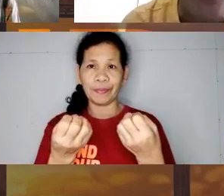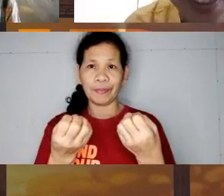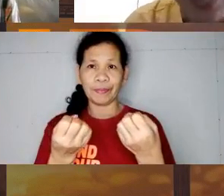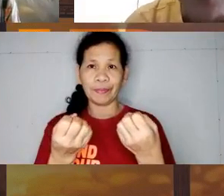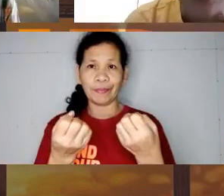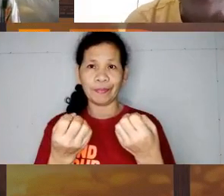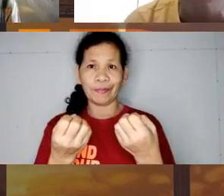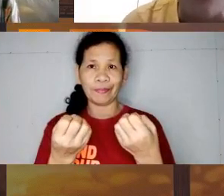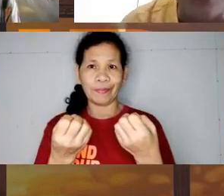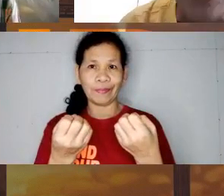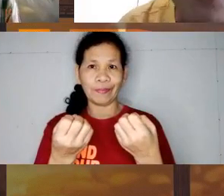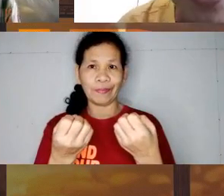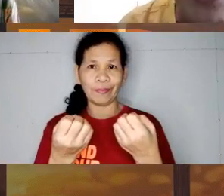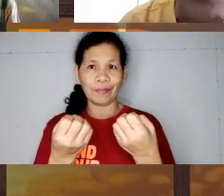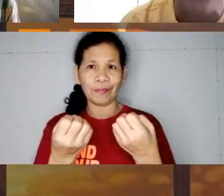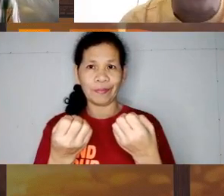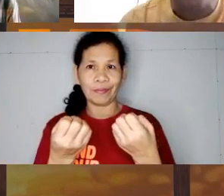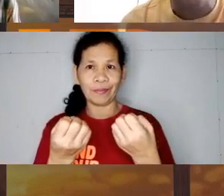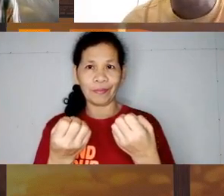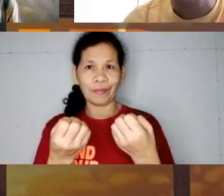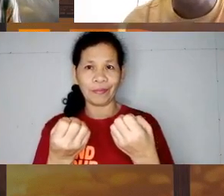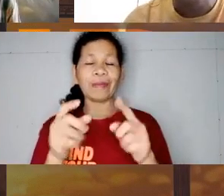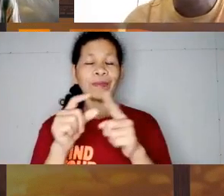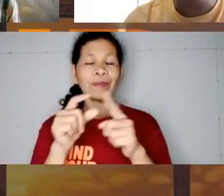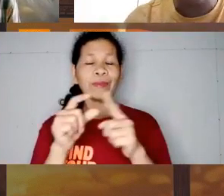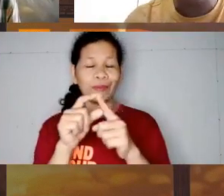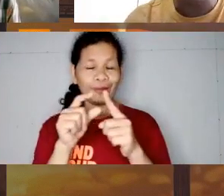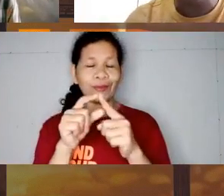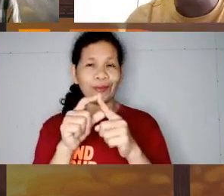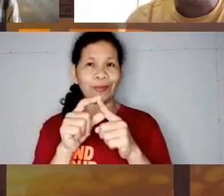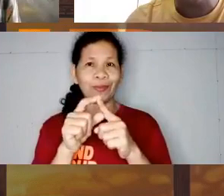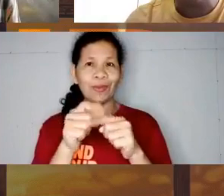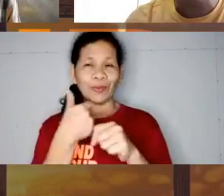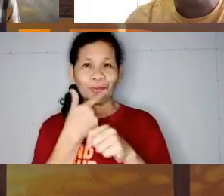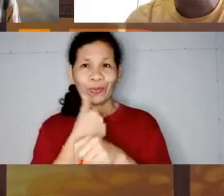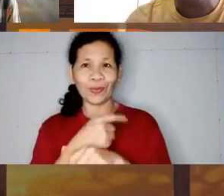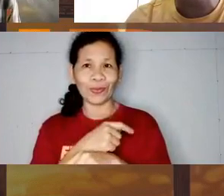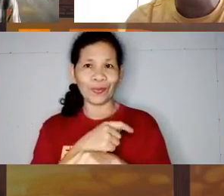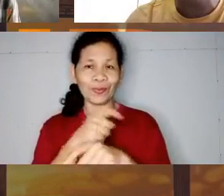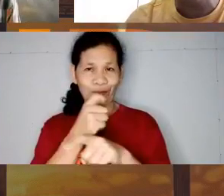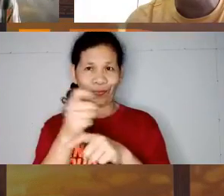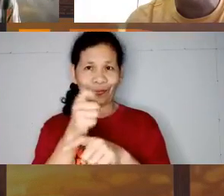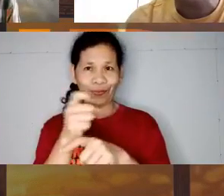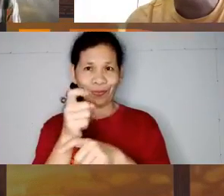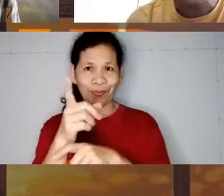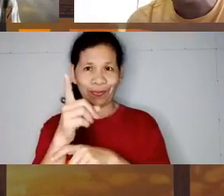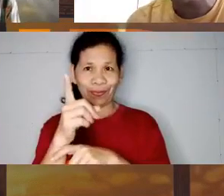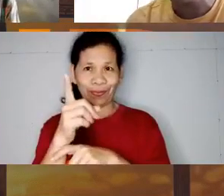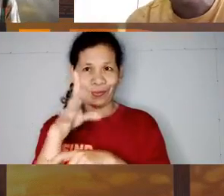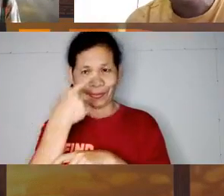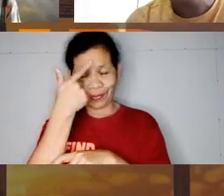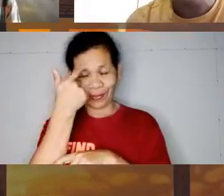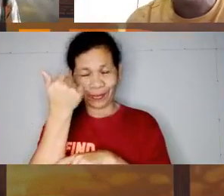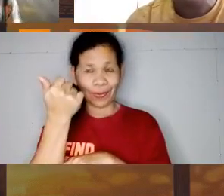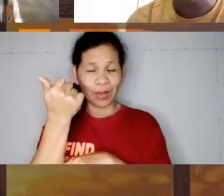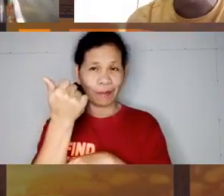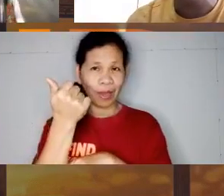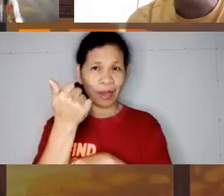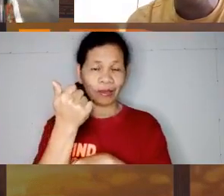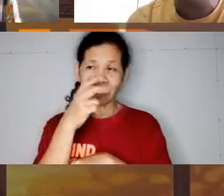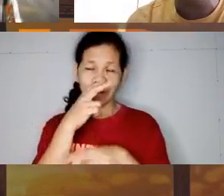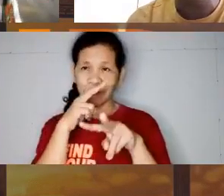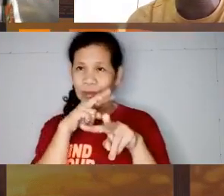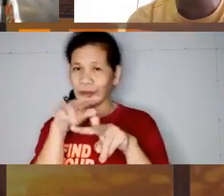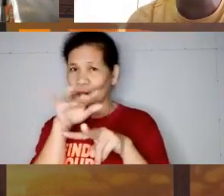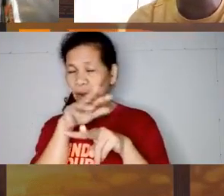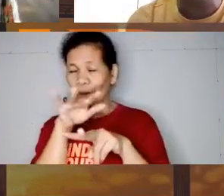ating Panginoon. Huwag tayo makasama doon sa mga naninira. Sapagkat nakikita na lang Panginoon natin ay gawa ng gawa sa ministry,